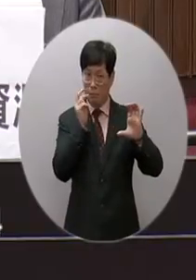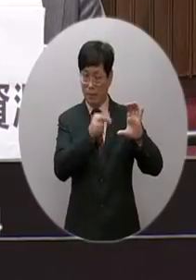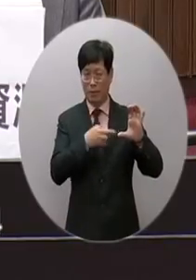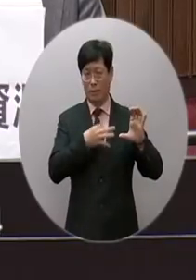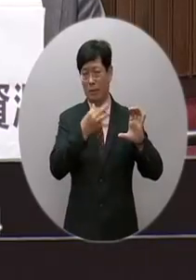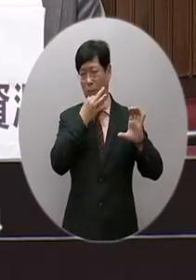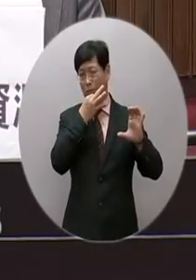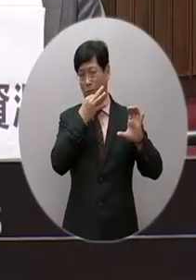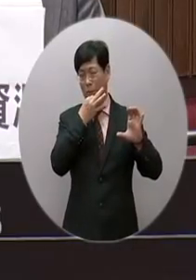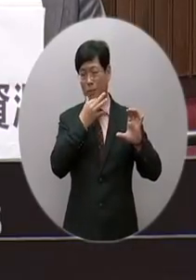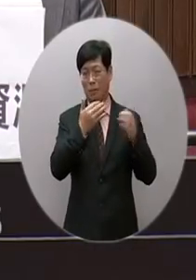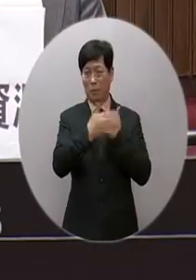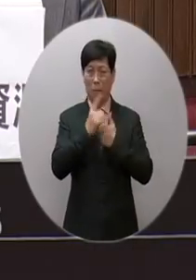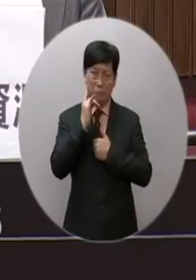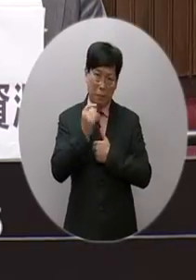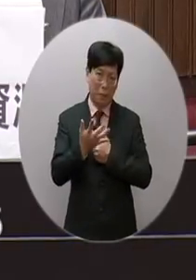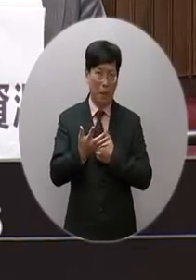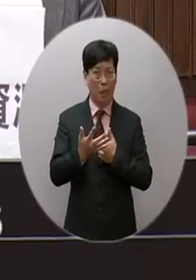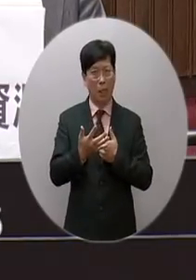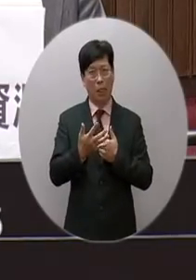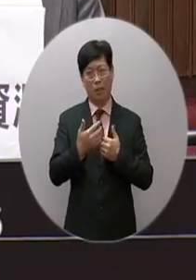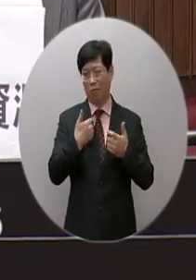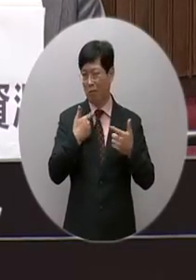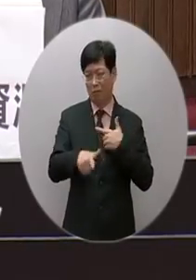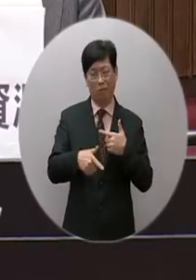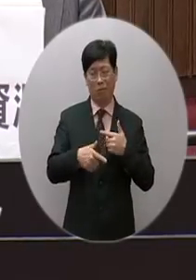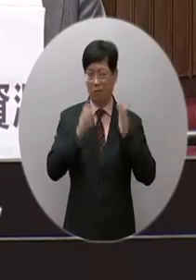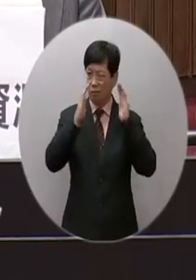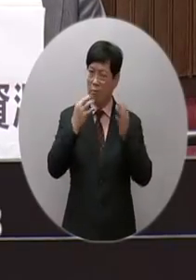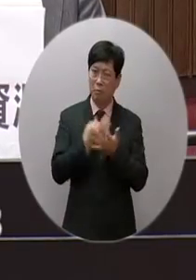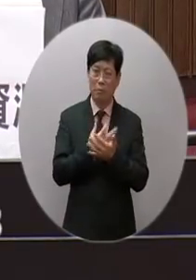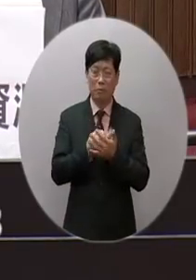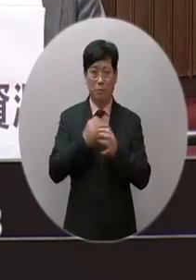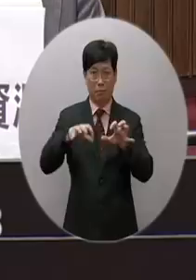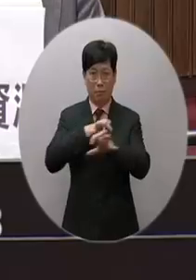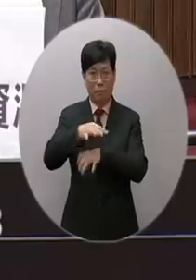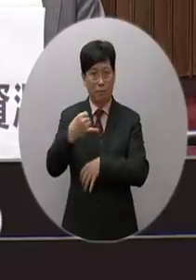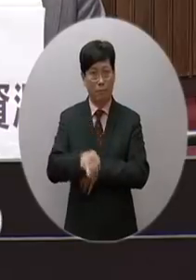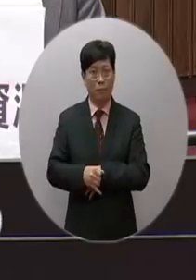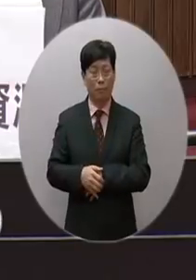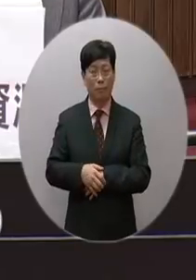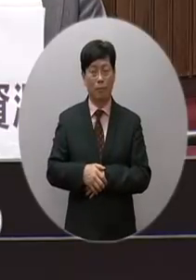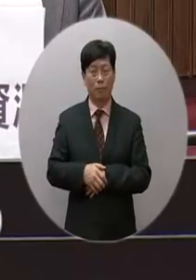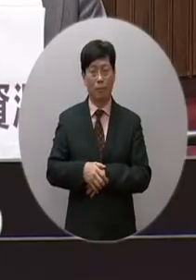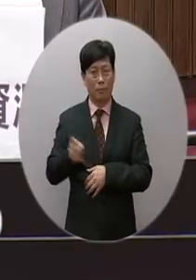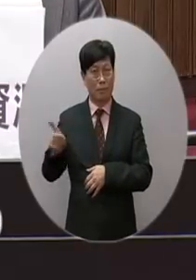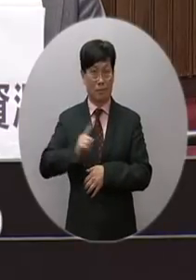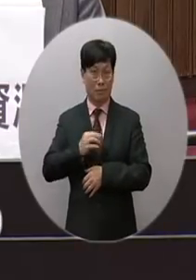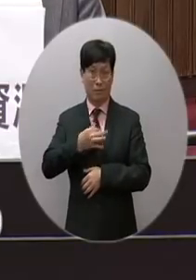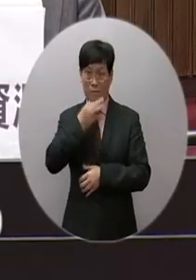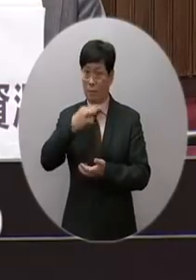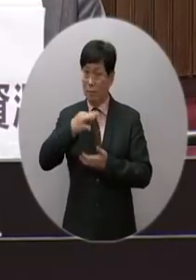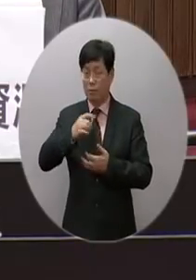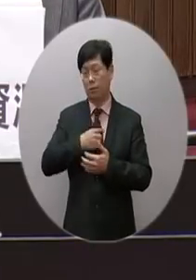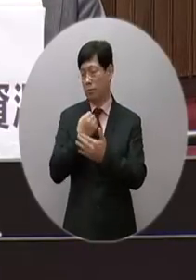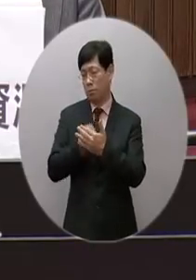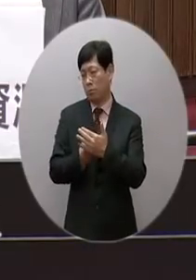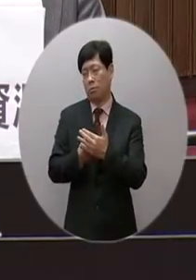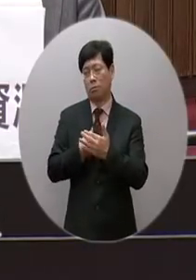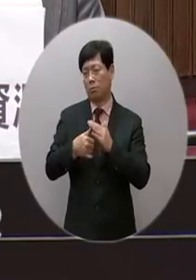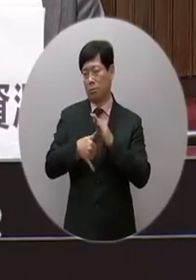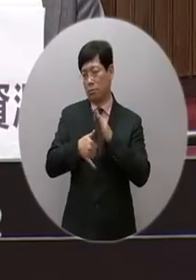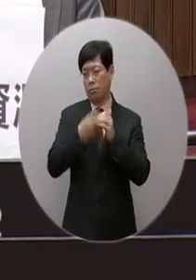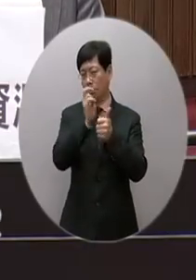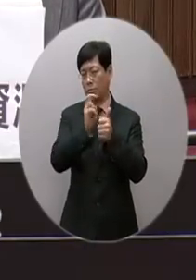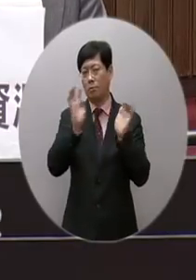播可能就是保姆可能不是那么用心或者是整个环境不是那么好，所以他就担心他就自己留在家里面